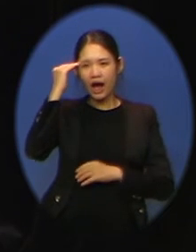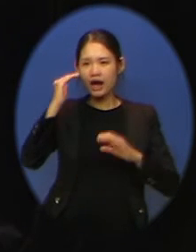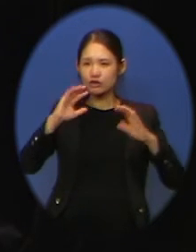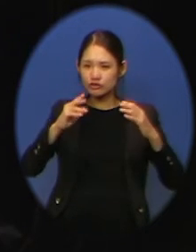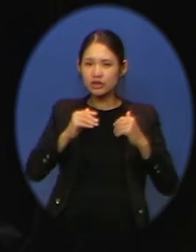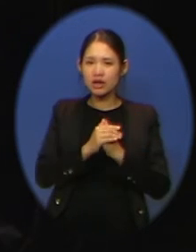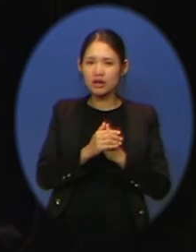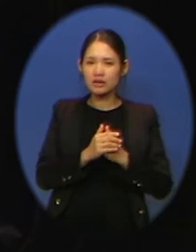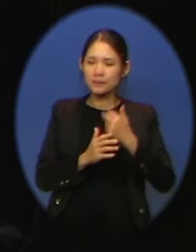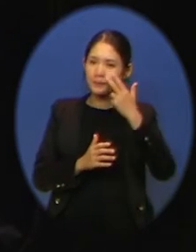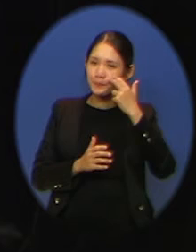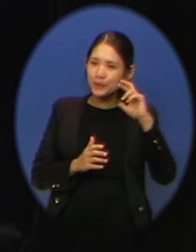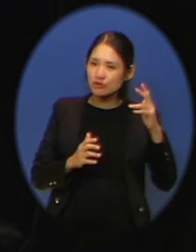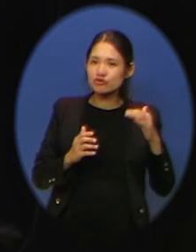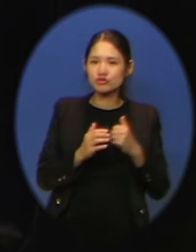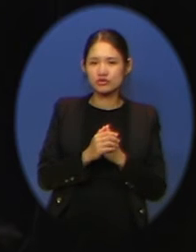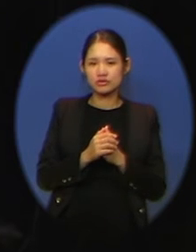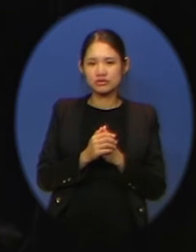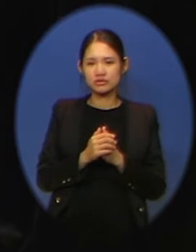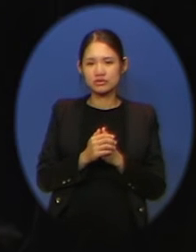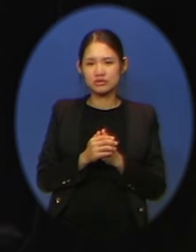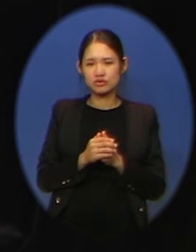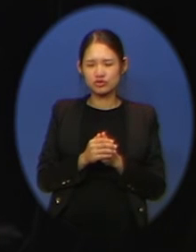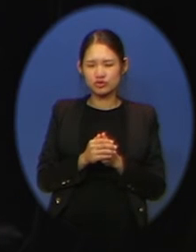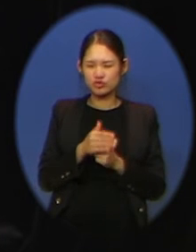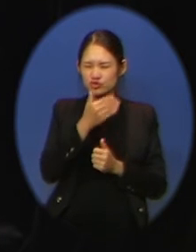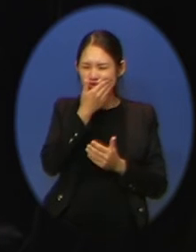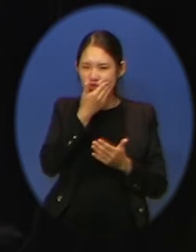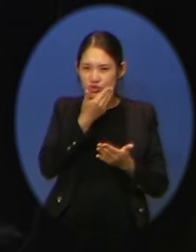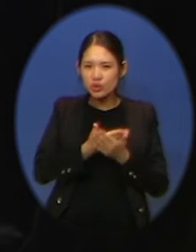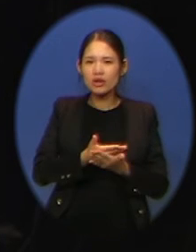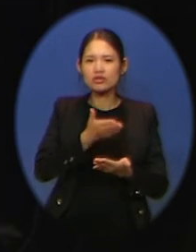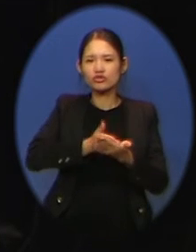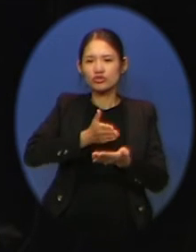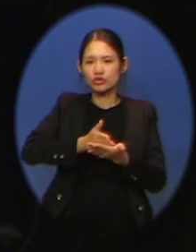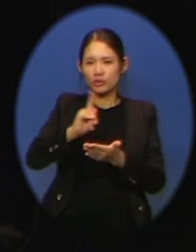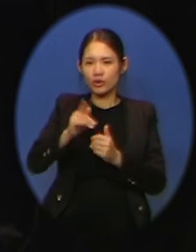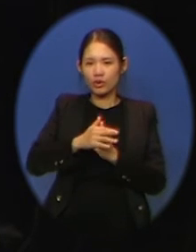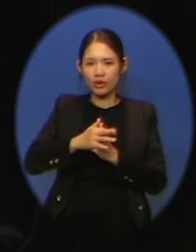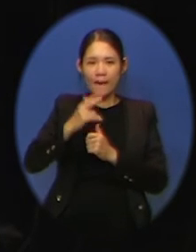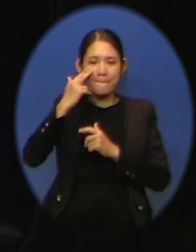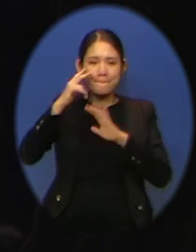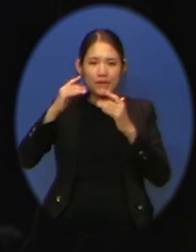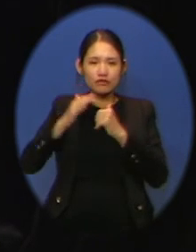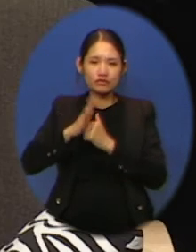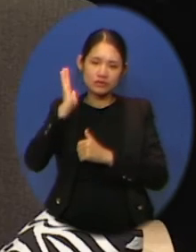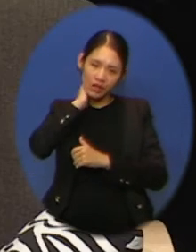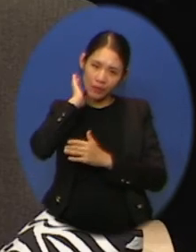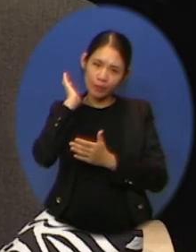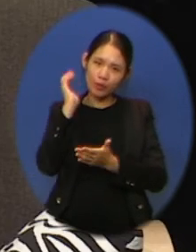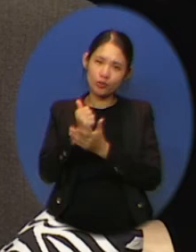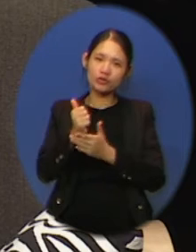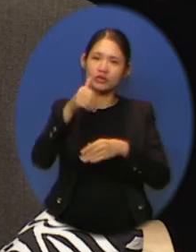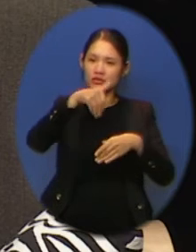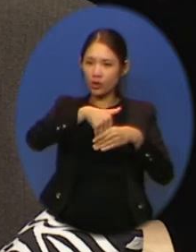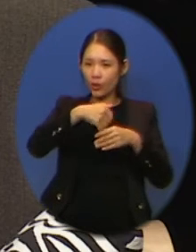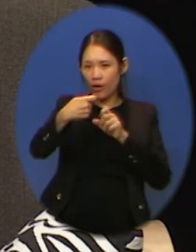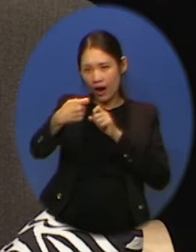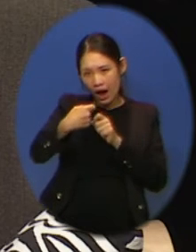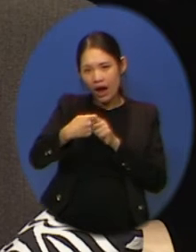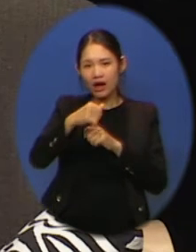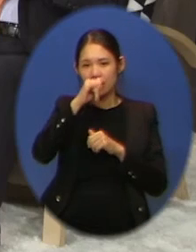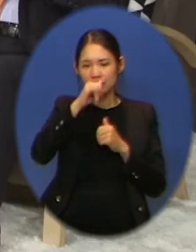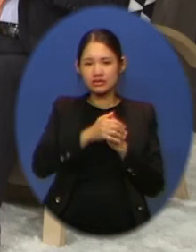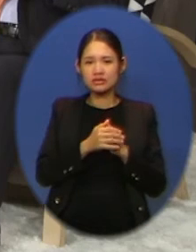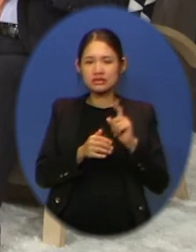우리나라하고 미국하고 핫한 뉴스가 이제 곧 미국에도 대통령 선거가 이제 조만간 있잖아요. 11월 11일. 네.